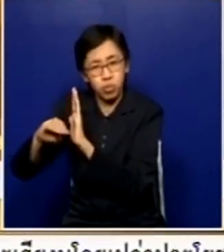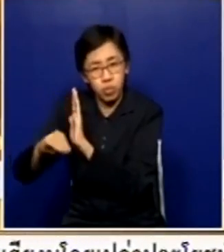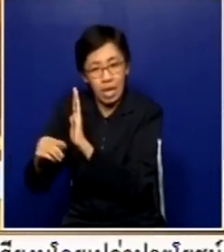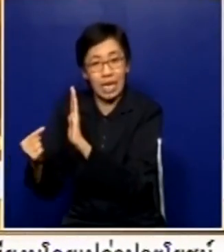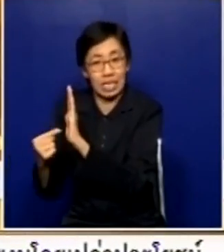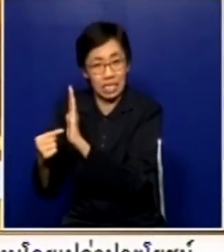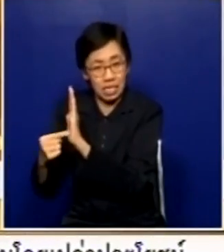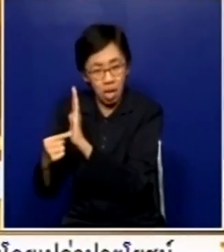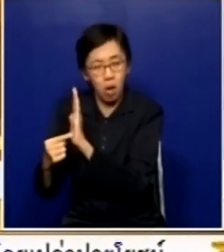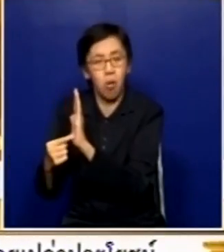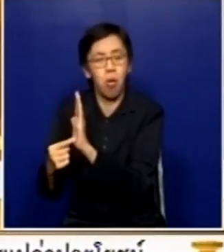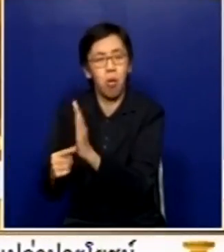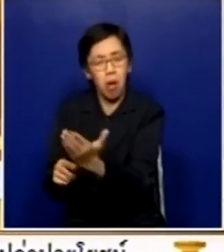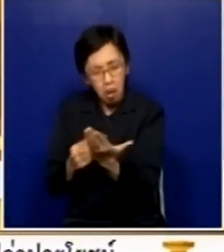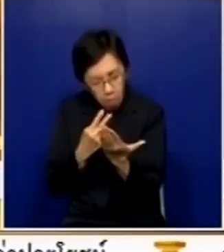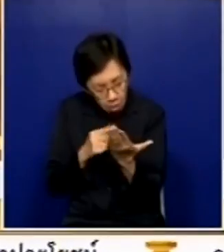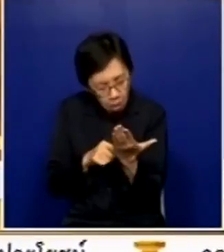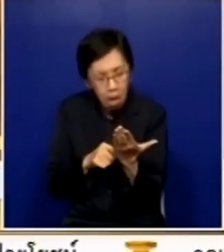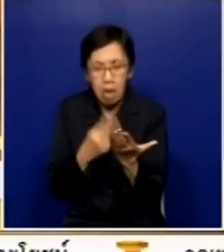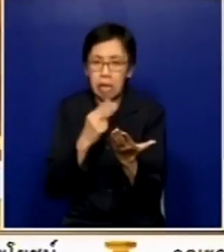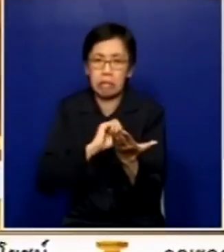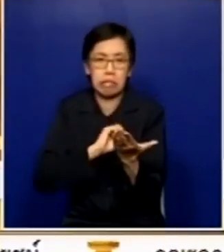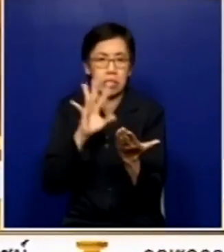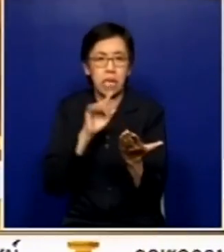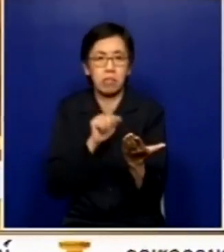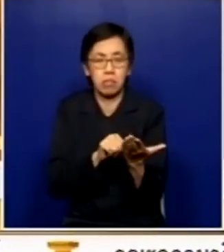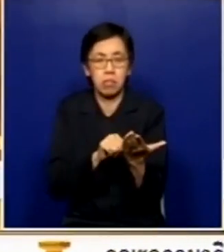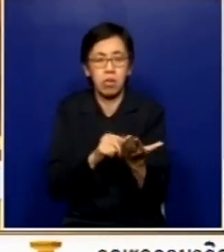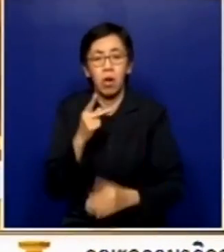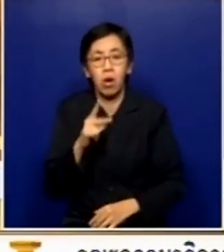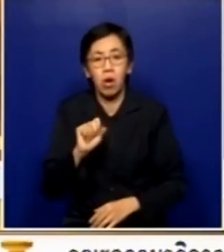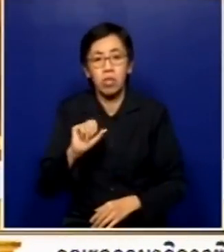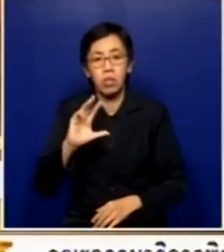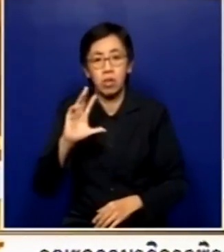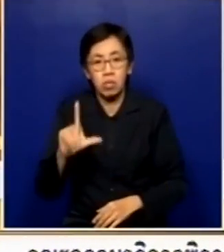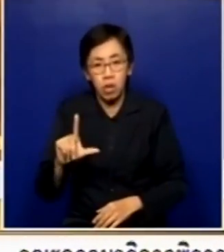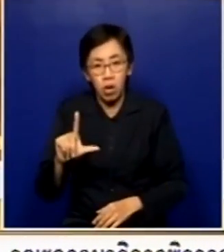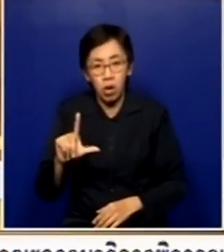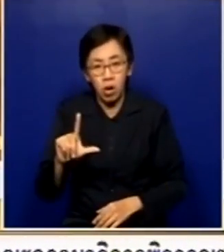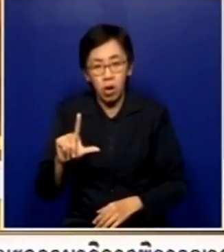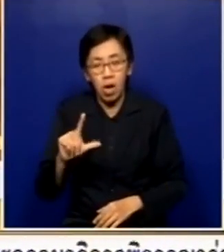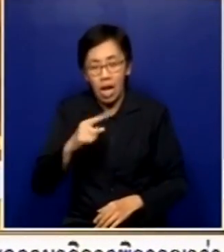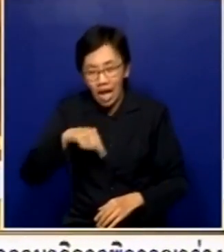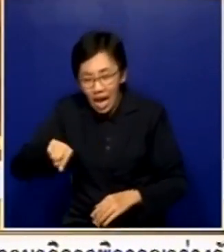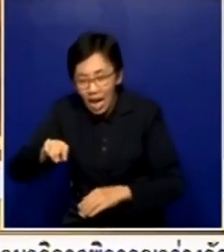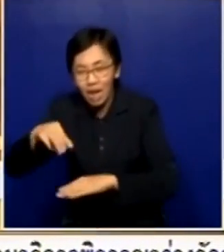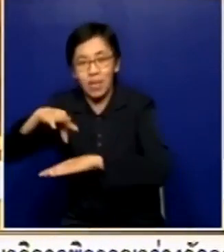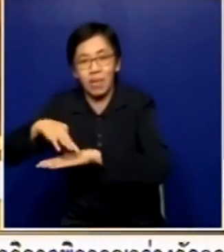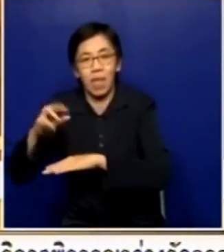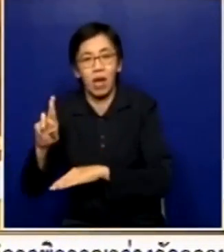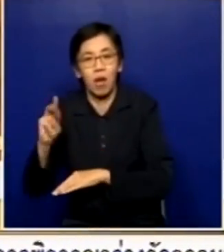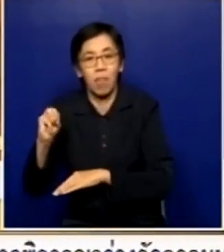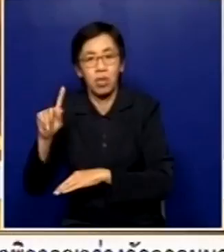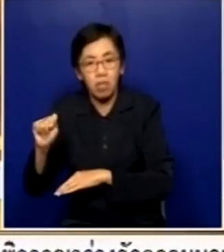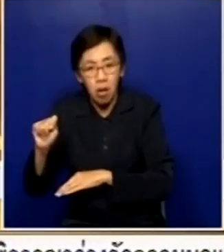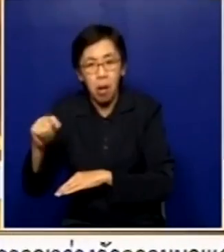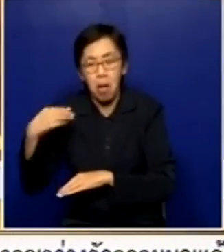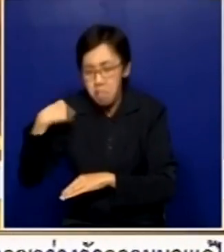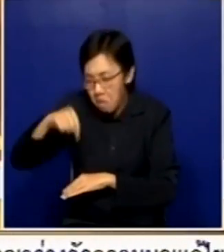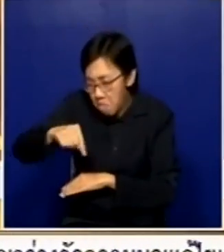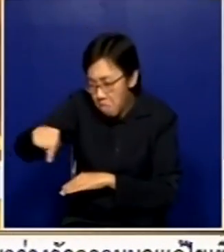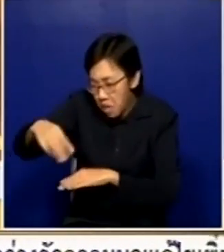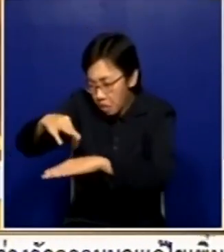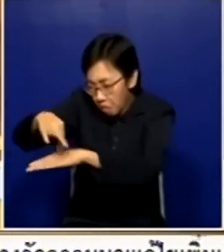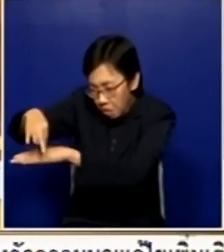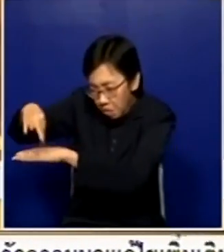ชัดในปัจจุบันการนำข้อชอบเป็นรัฐมนตรีเท่าหลายคนนะครับ